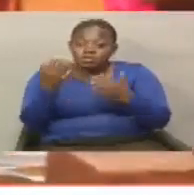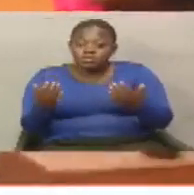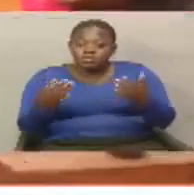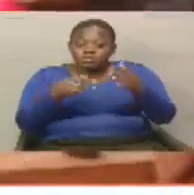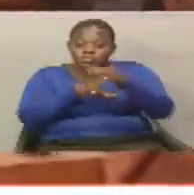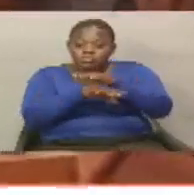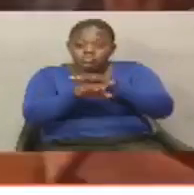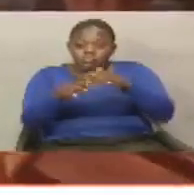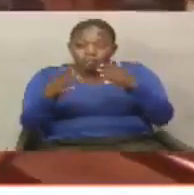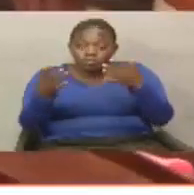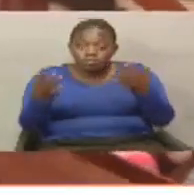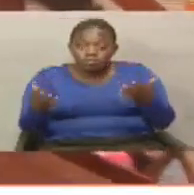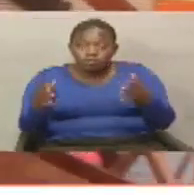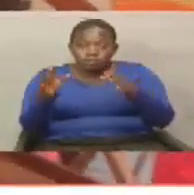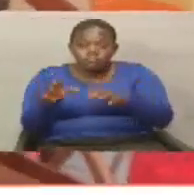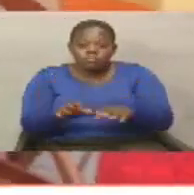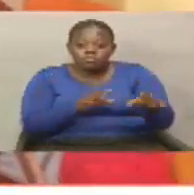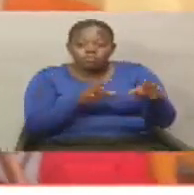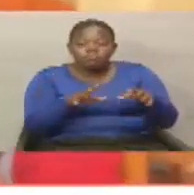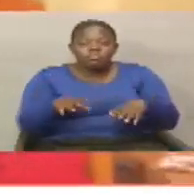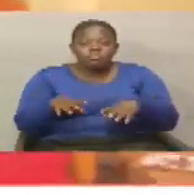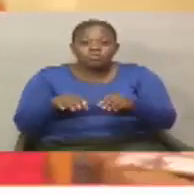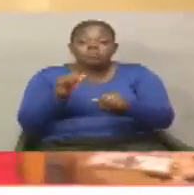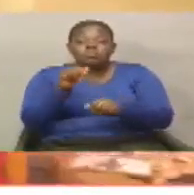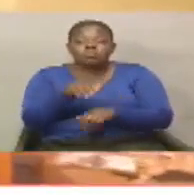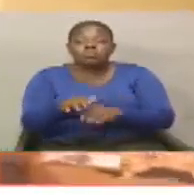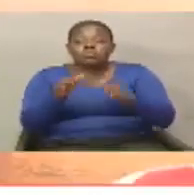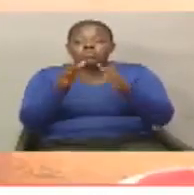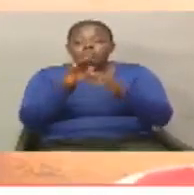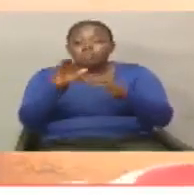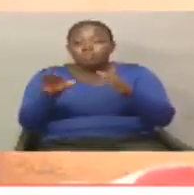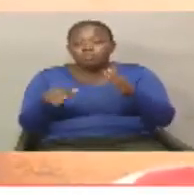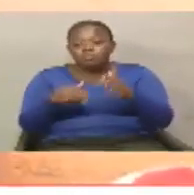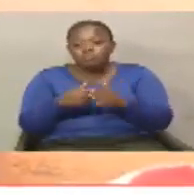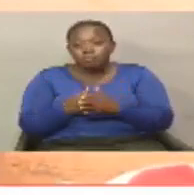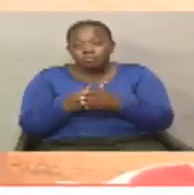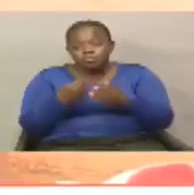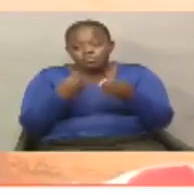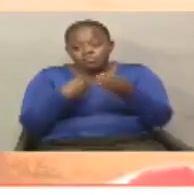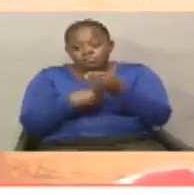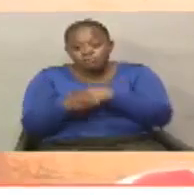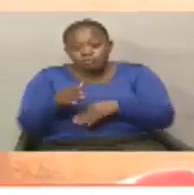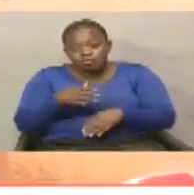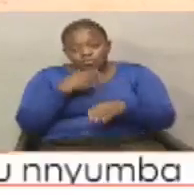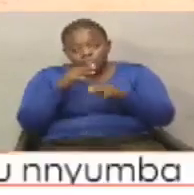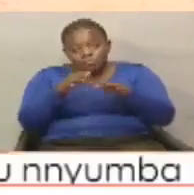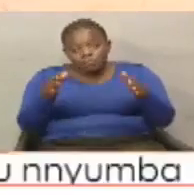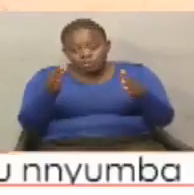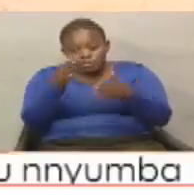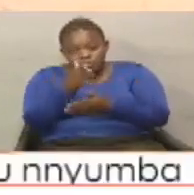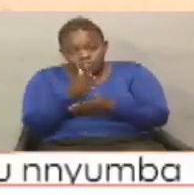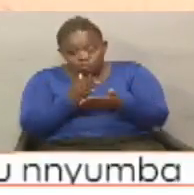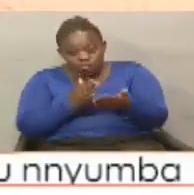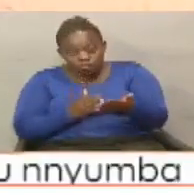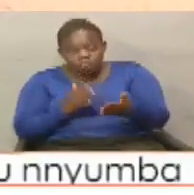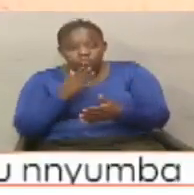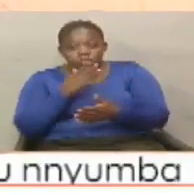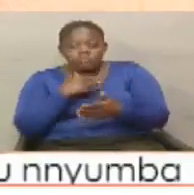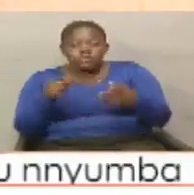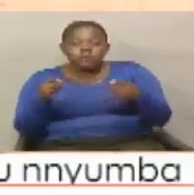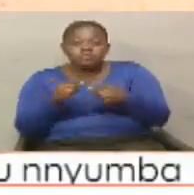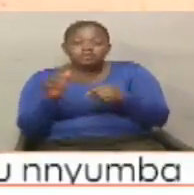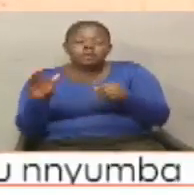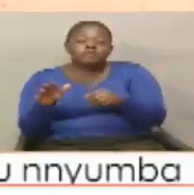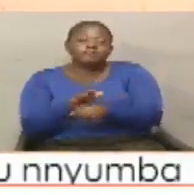kwasinziira okumuyiganya n'awamba amaka ge gonna yagula akabanja kange yagulako katundu n'ayagala atwalire